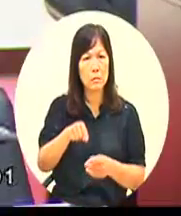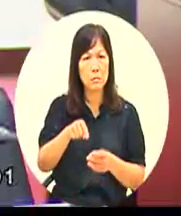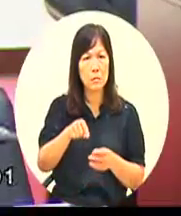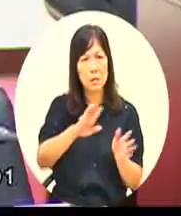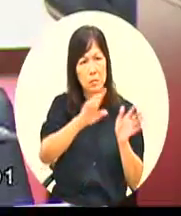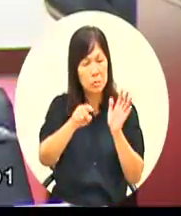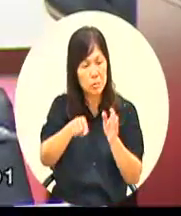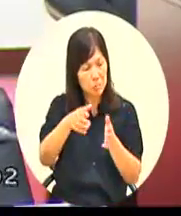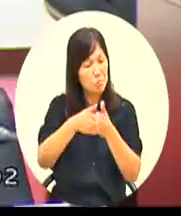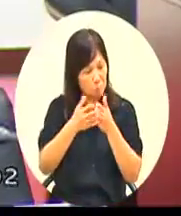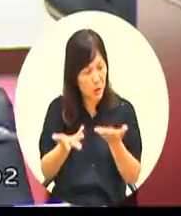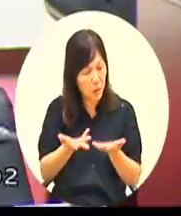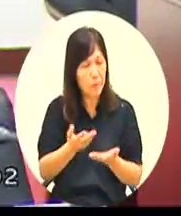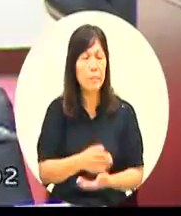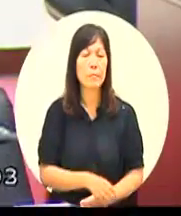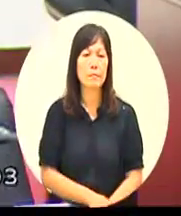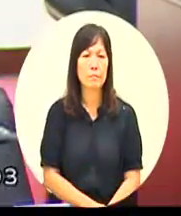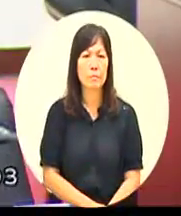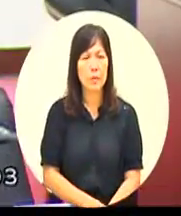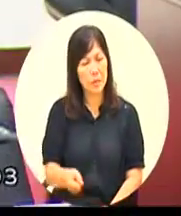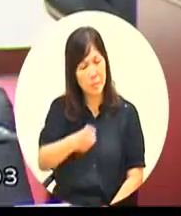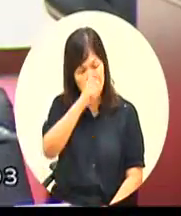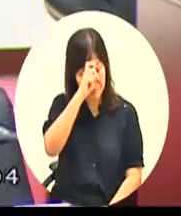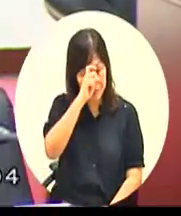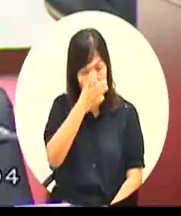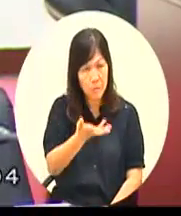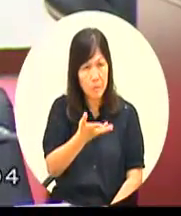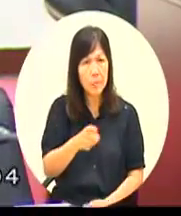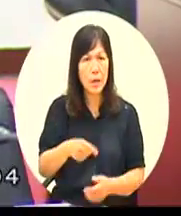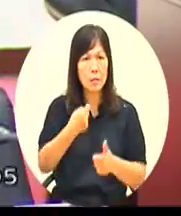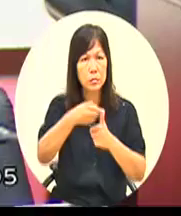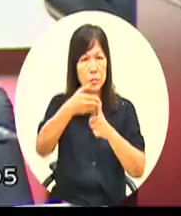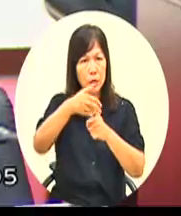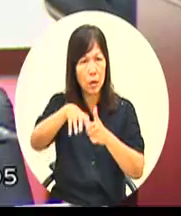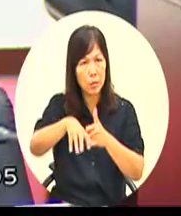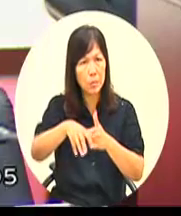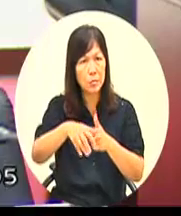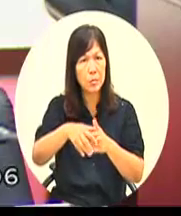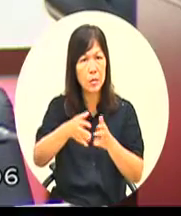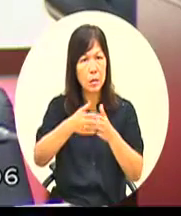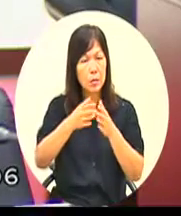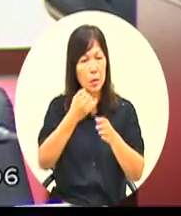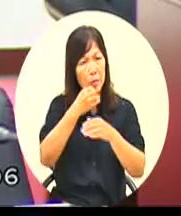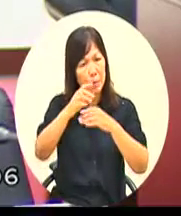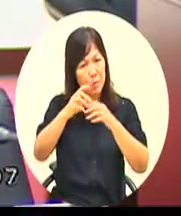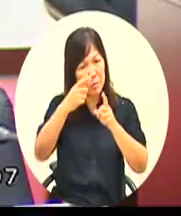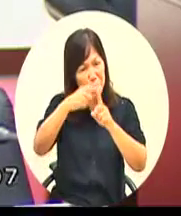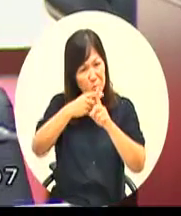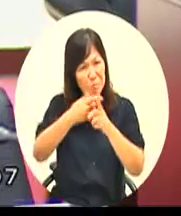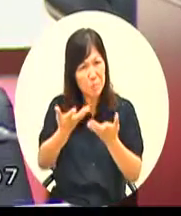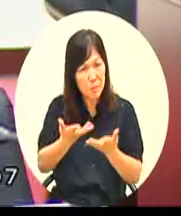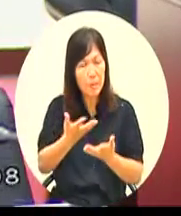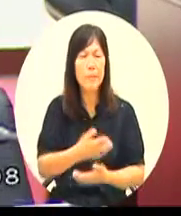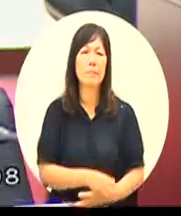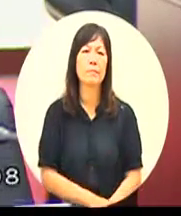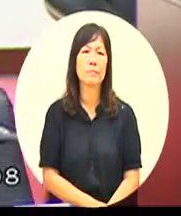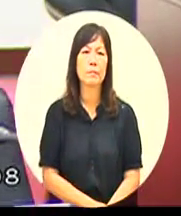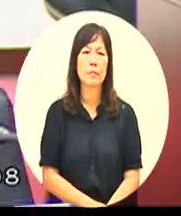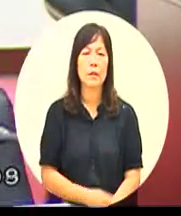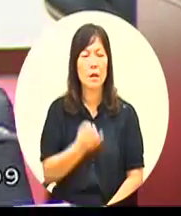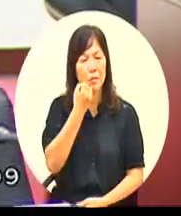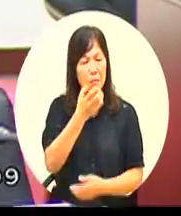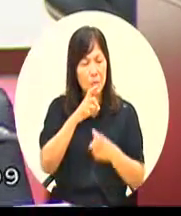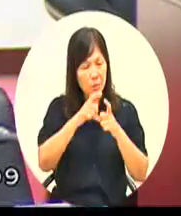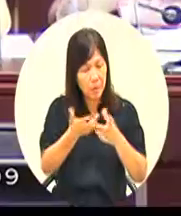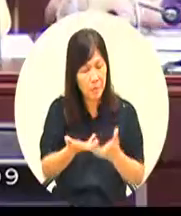你们要的吗？那这就是我们教育局的一个水平吗？局长，你能不能答复？